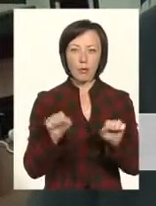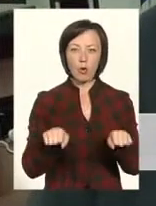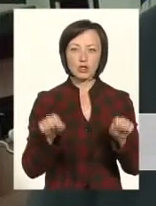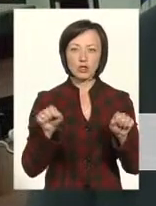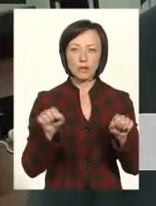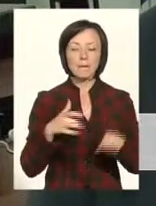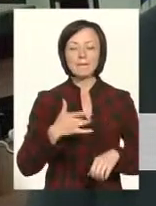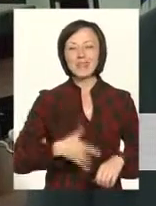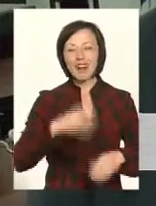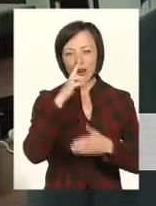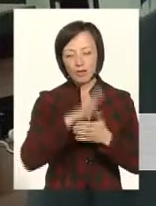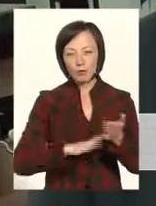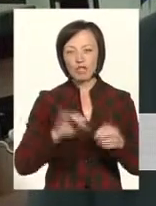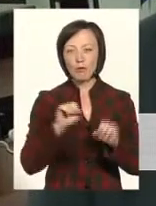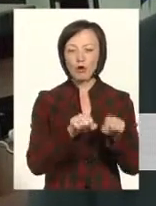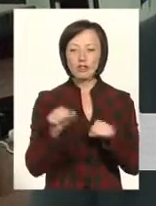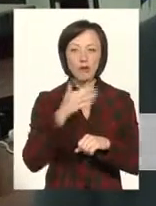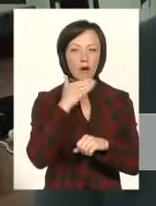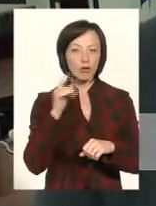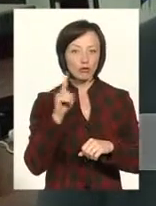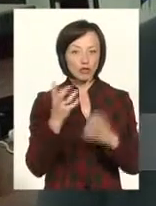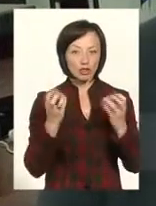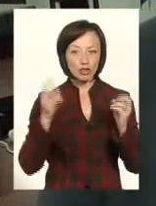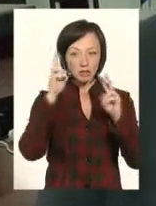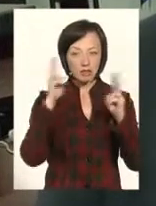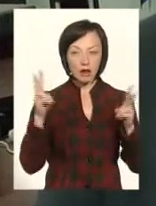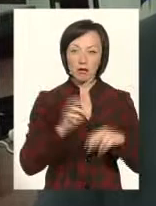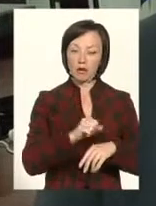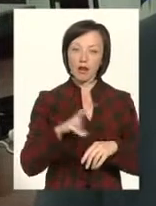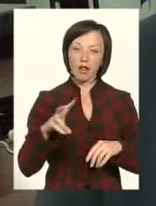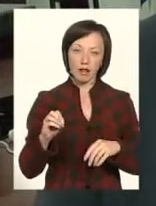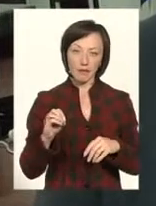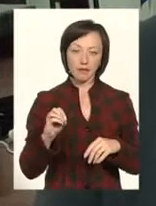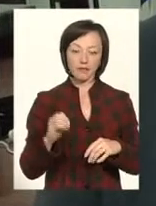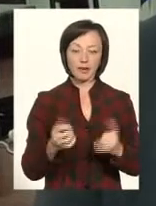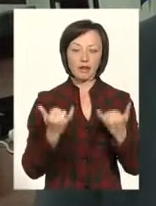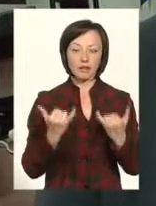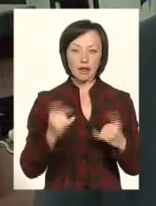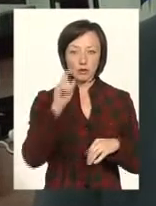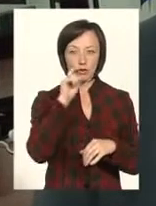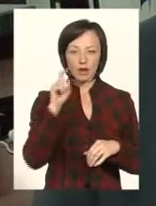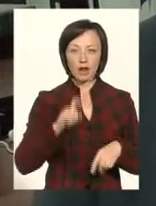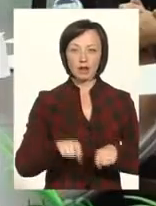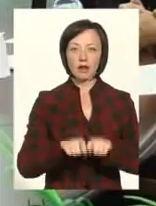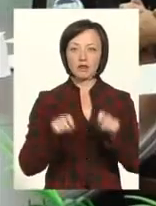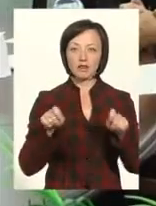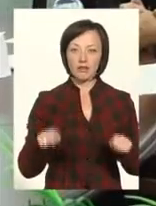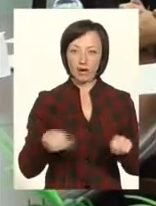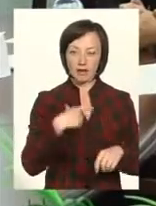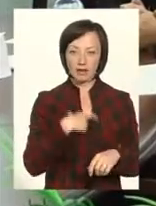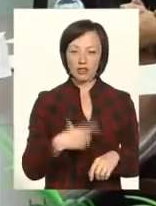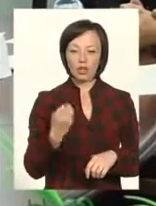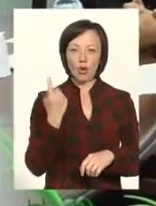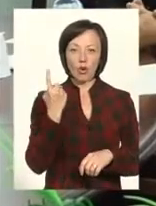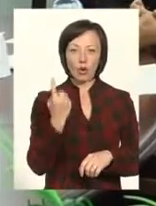і багато чого, про що ми не здогадуємося, але зараз Україна розкривається. І ще